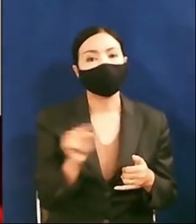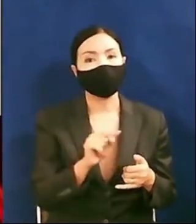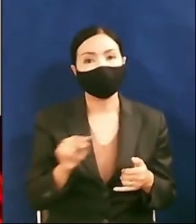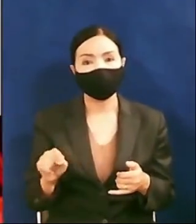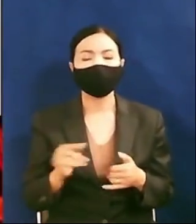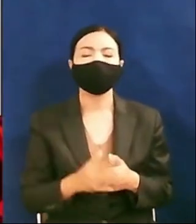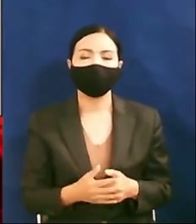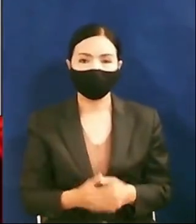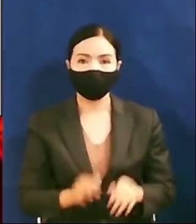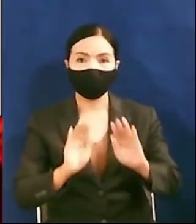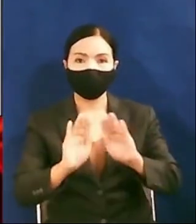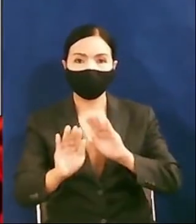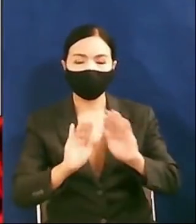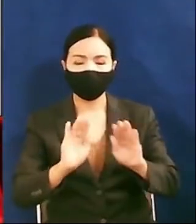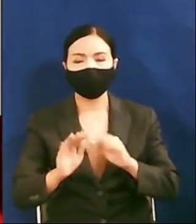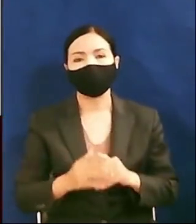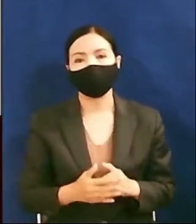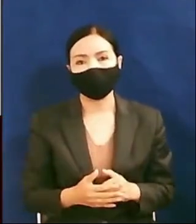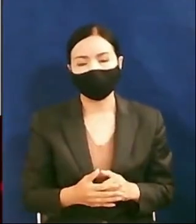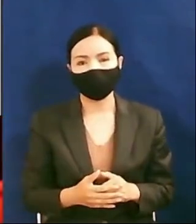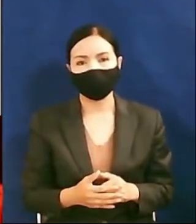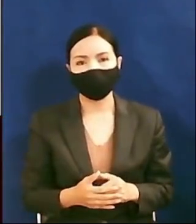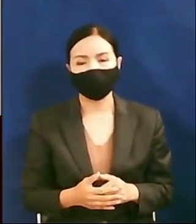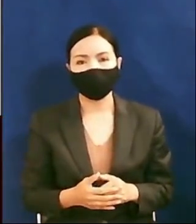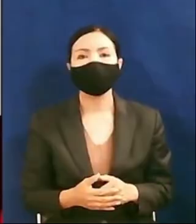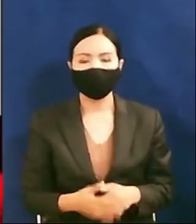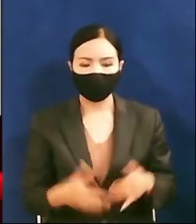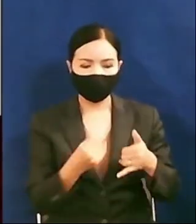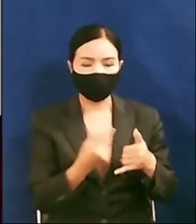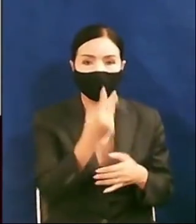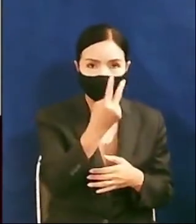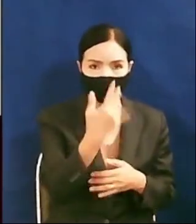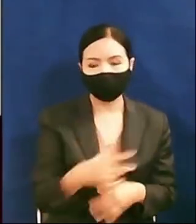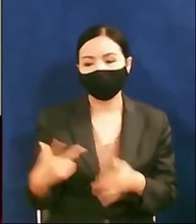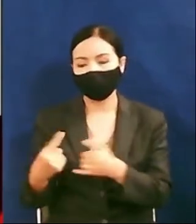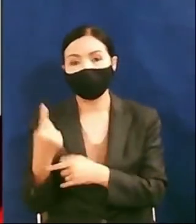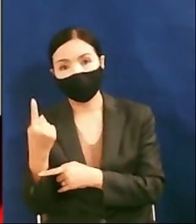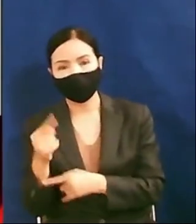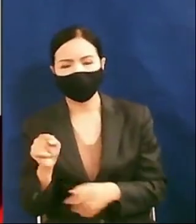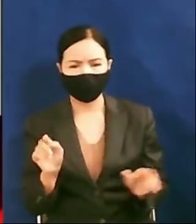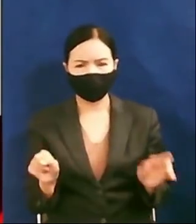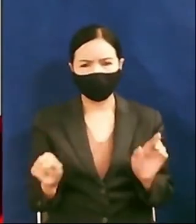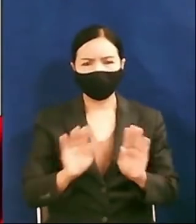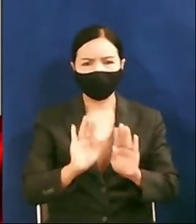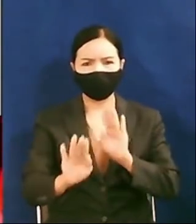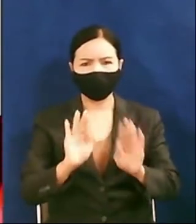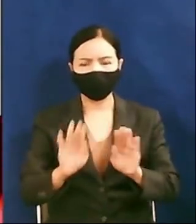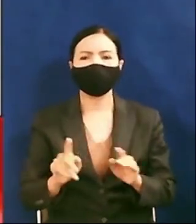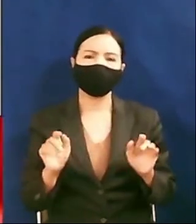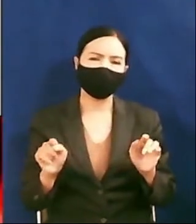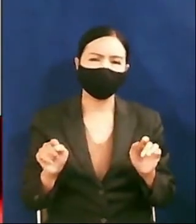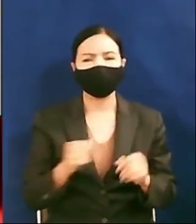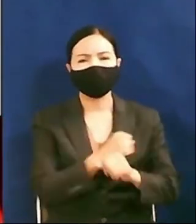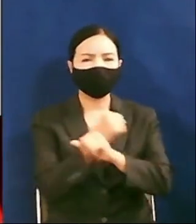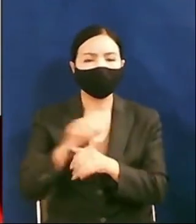ครับเราเปรียบเทียบของผู้ที่ได้รับวัคซีนครบ2เข็มกับ1เข็มเราก็พบว่าประสิทธิผลการป้องกันการติดเชื้อก็จะอยู่